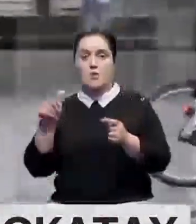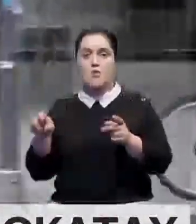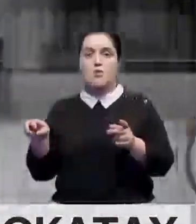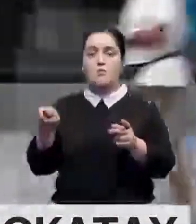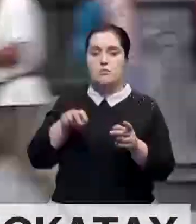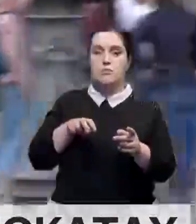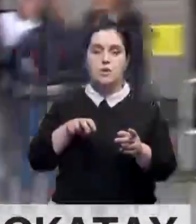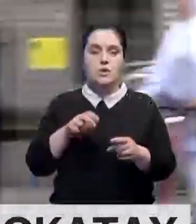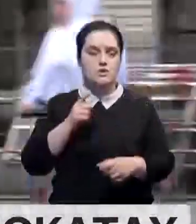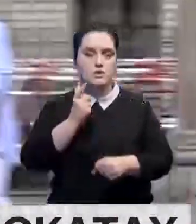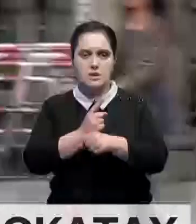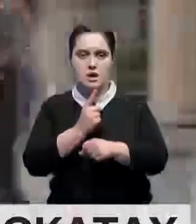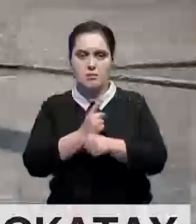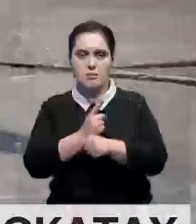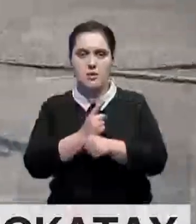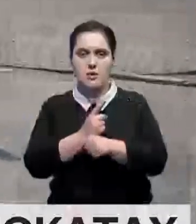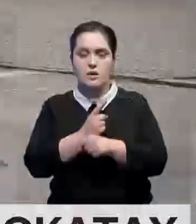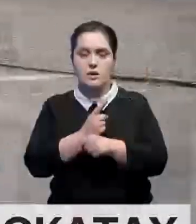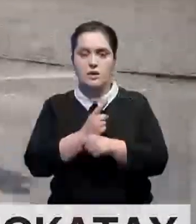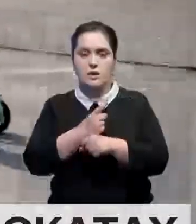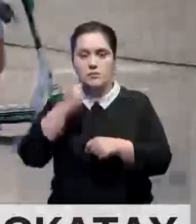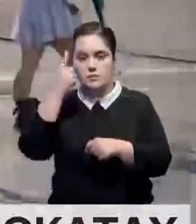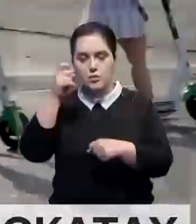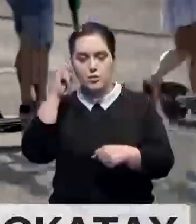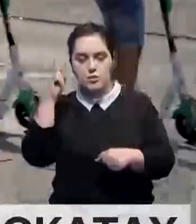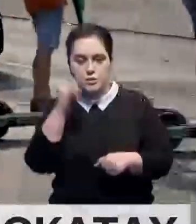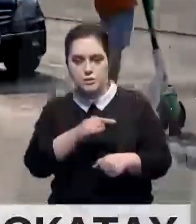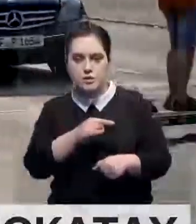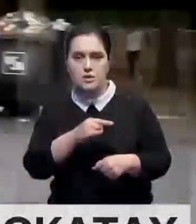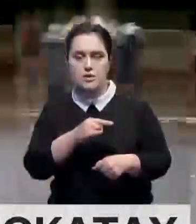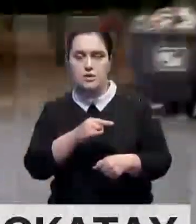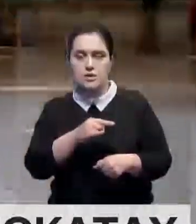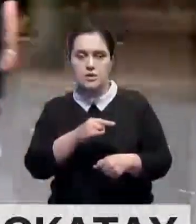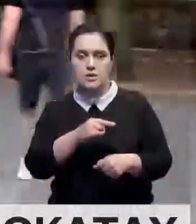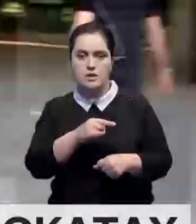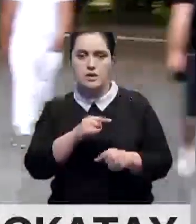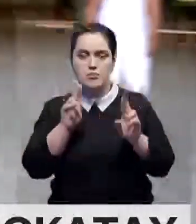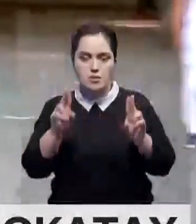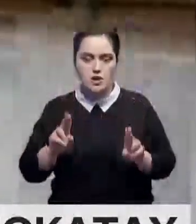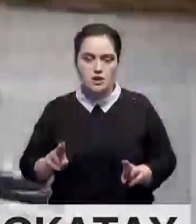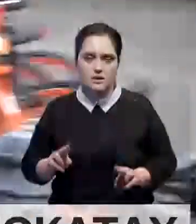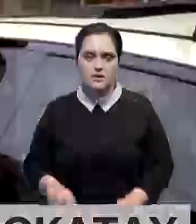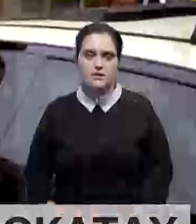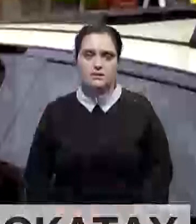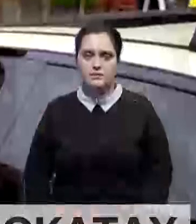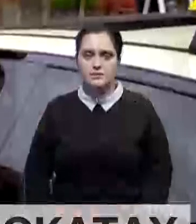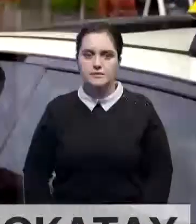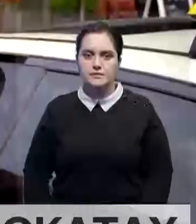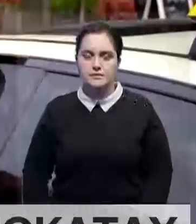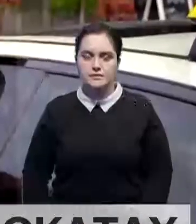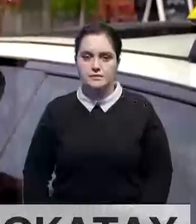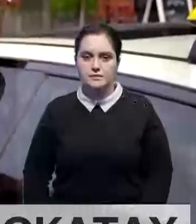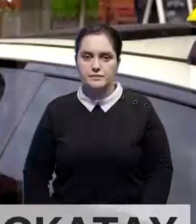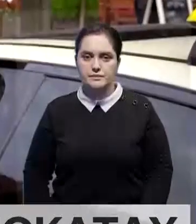ехать вдвоем запрещено. Но это предписание часто игнорируется, как и в целом правила дорожного движения.